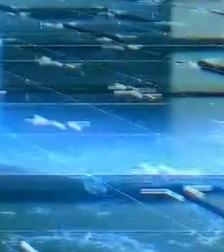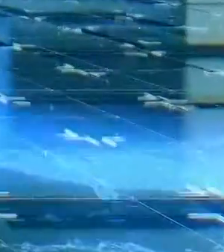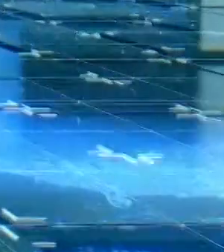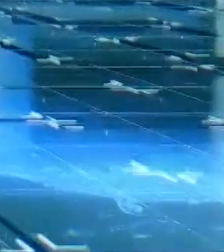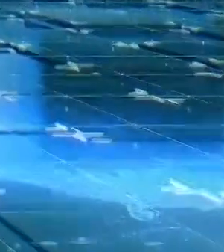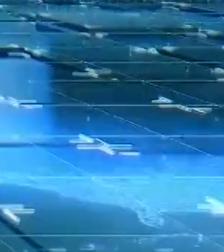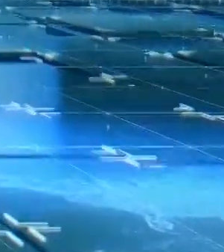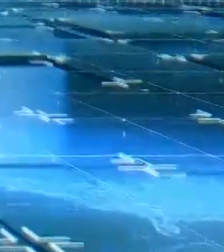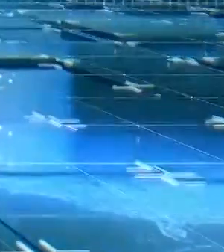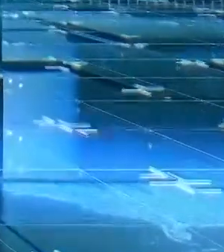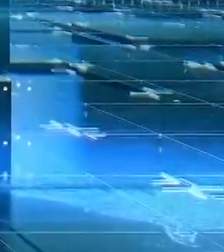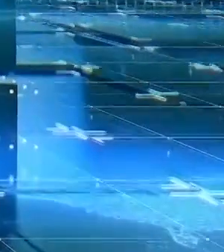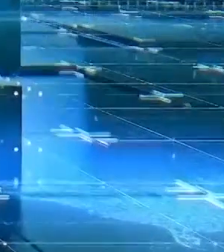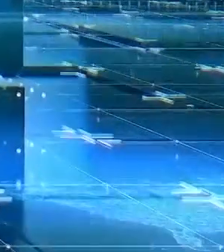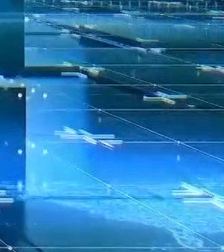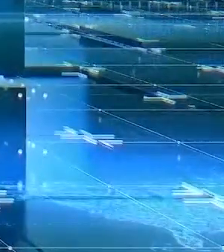тсу